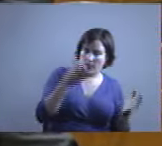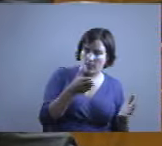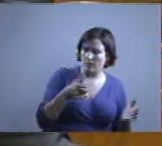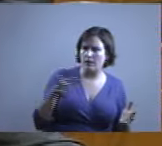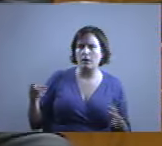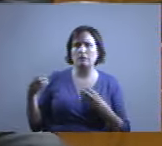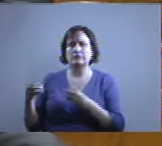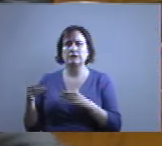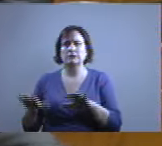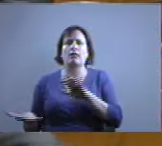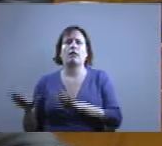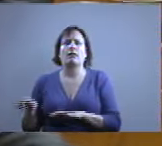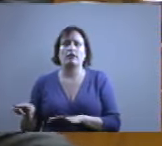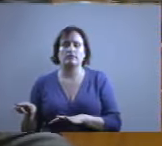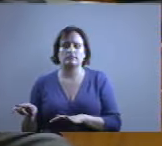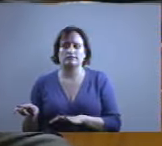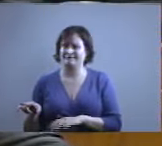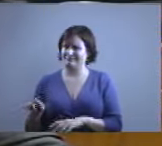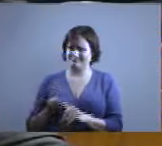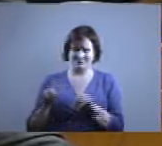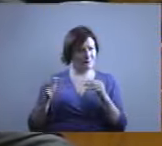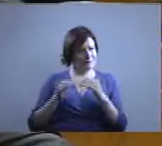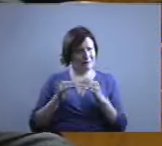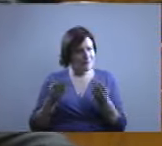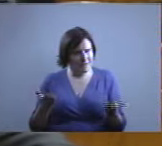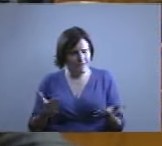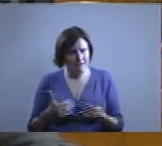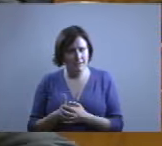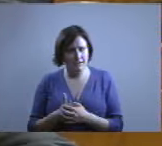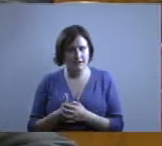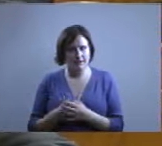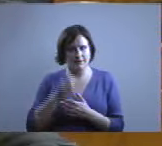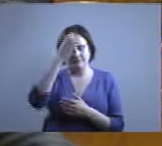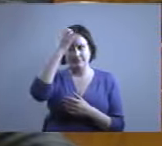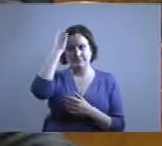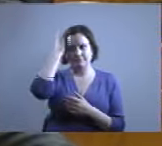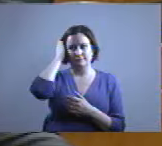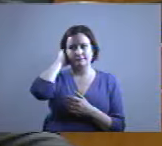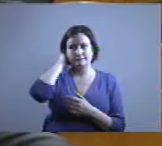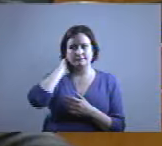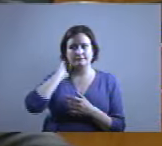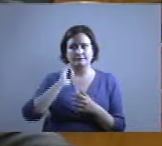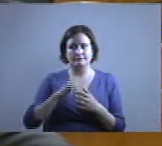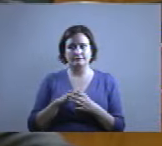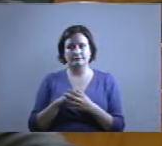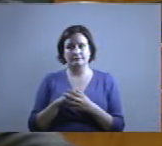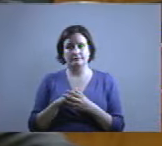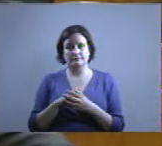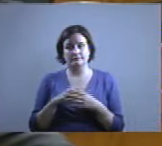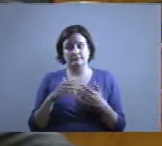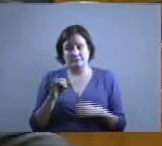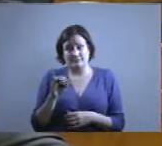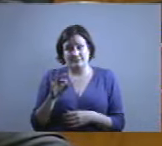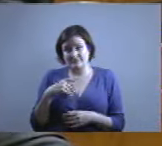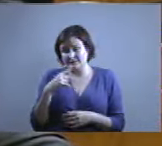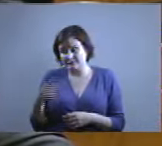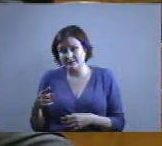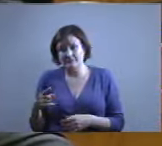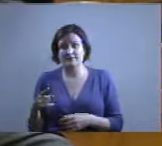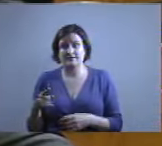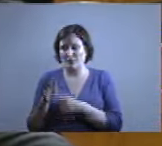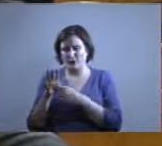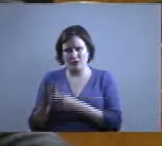regverdig en billik wees, dat as 'n beskuldiging van diskriminasie teen die werkgewer gemaak word, dat die